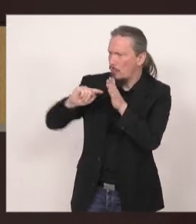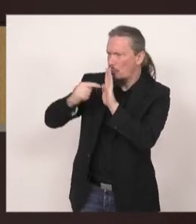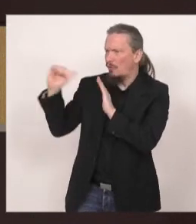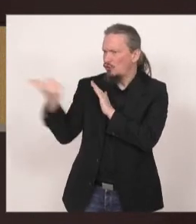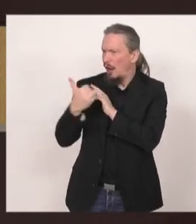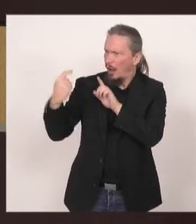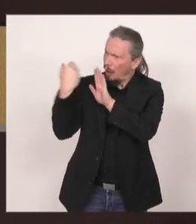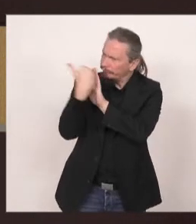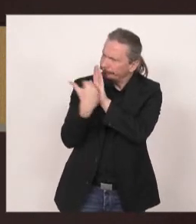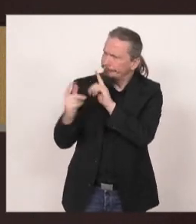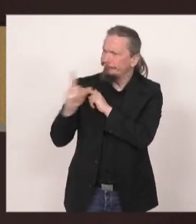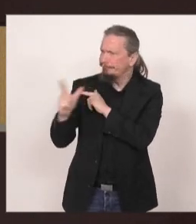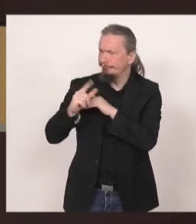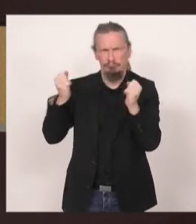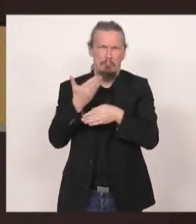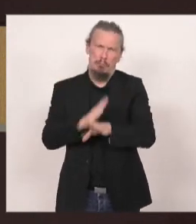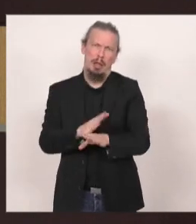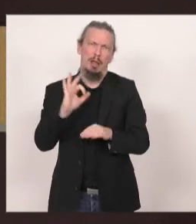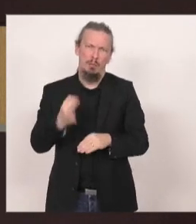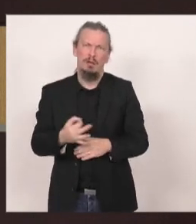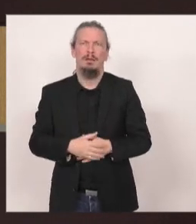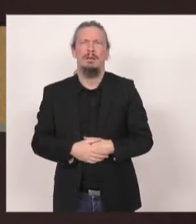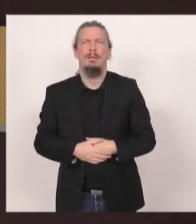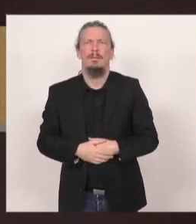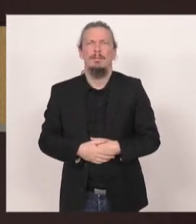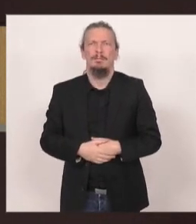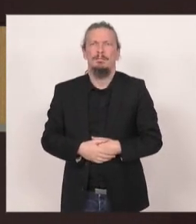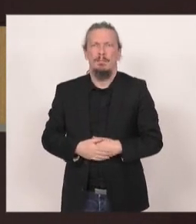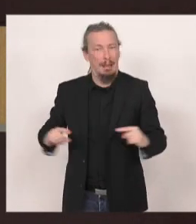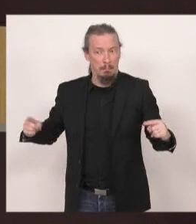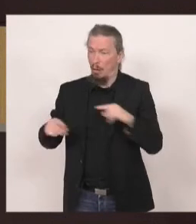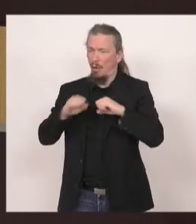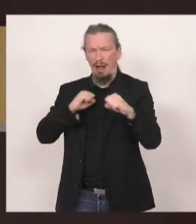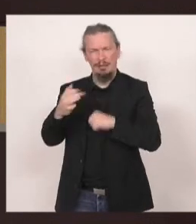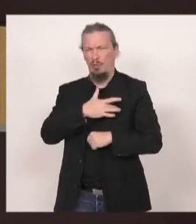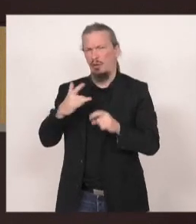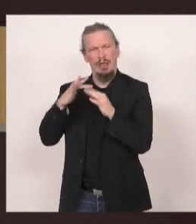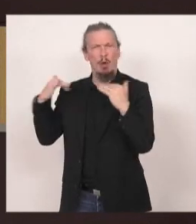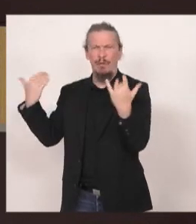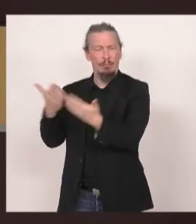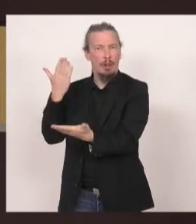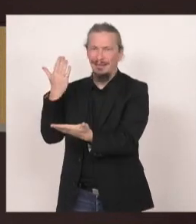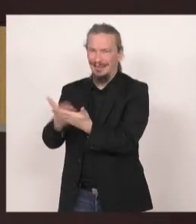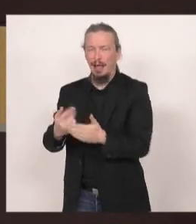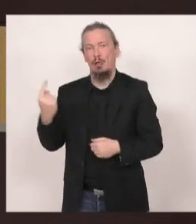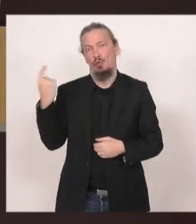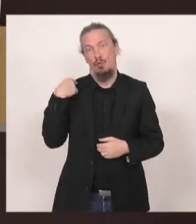point l'ensemble des éléments du plan d'action santé environnementale qui, encore une fois, aujourd'hui, est l'action 32 du